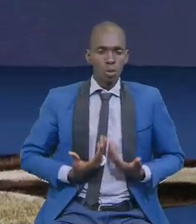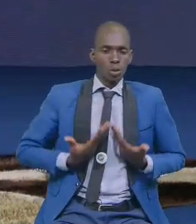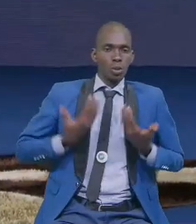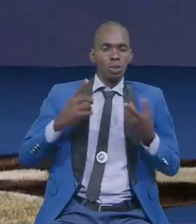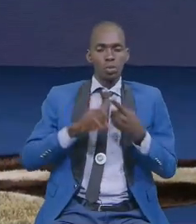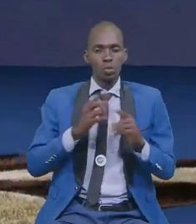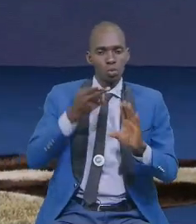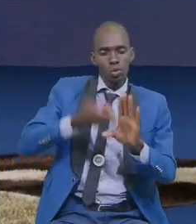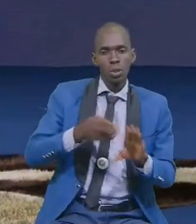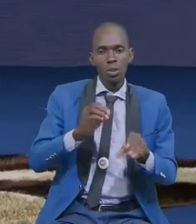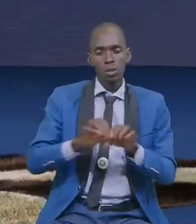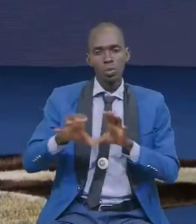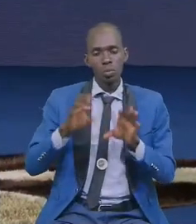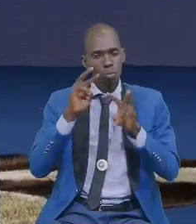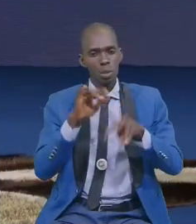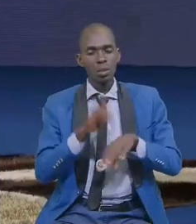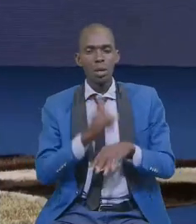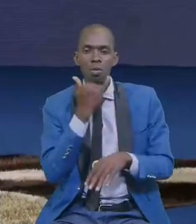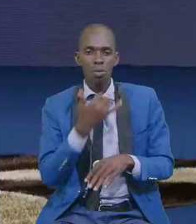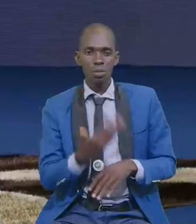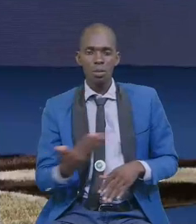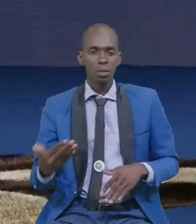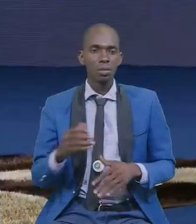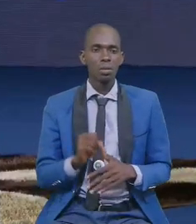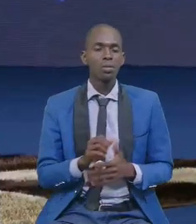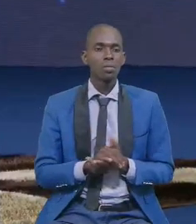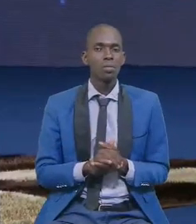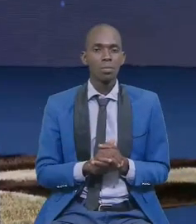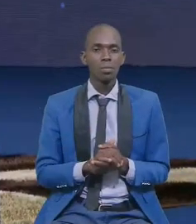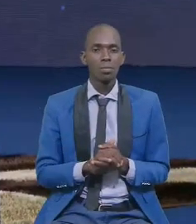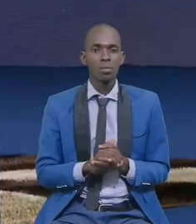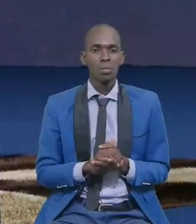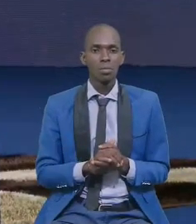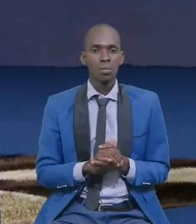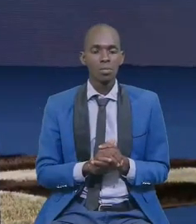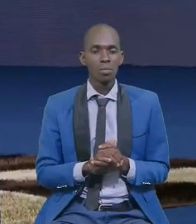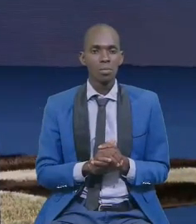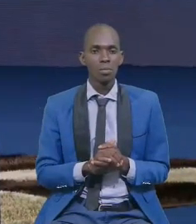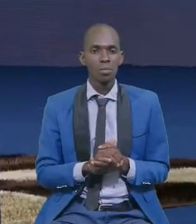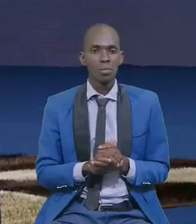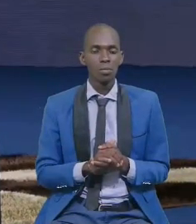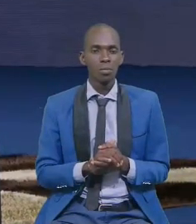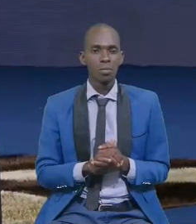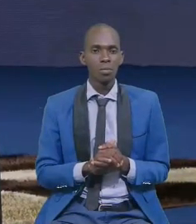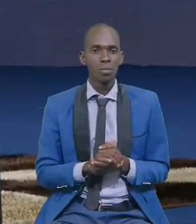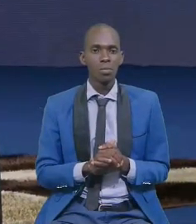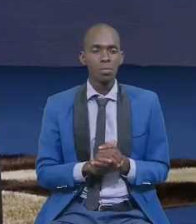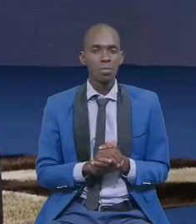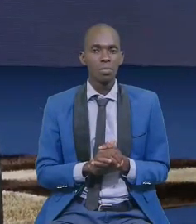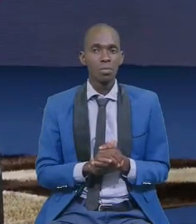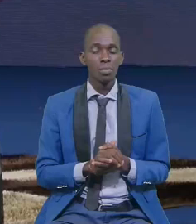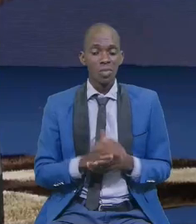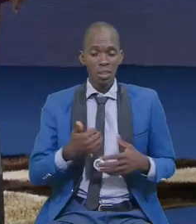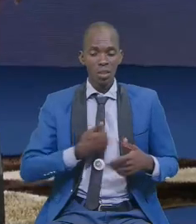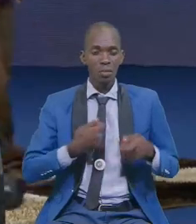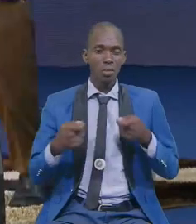Et quand quelqu'un est en train de regarder quelque chose là-bas, sa pornographie, ça ne t'attire pas, ça ne te pousse pas à vouloir faire comme elle, parce que tu es